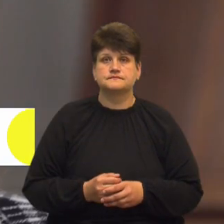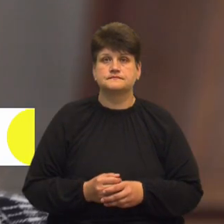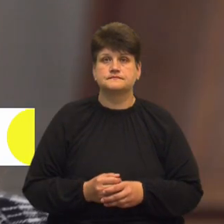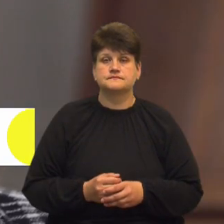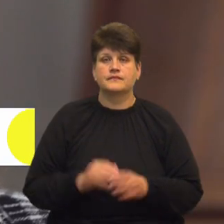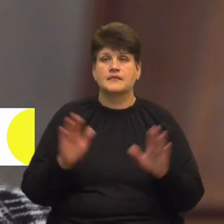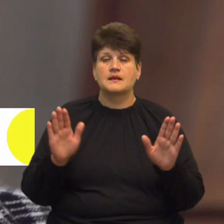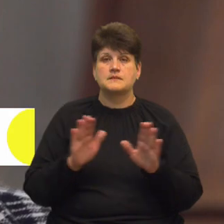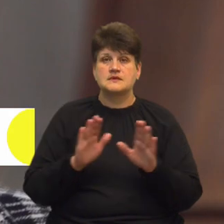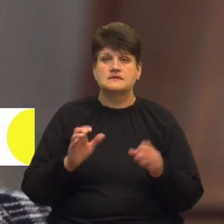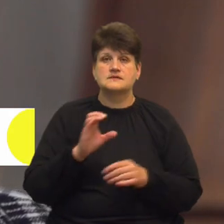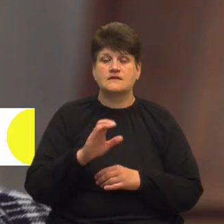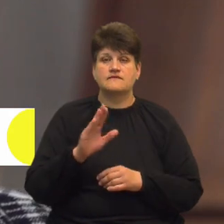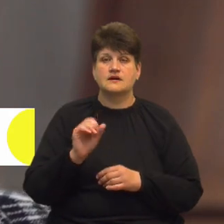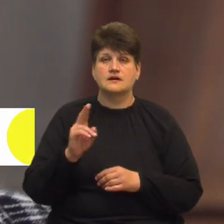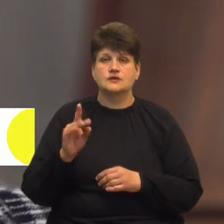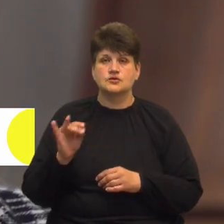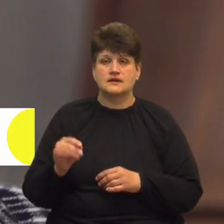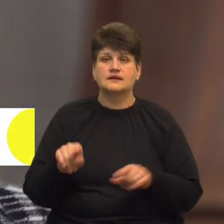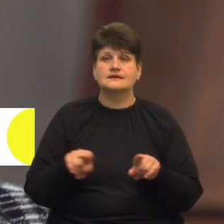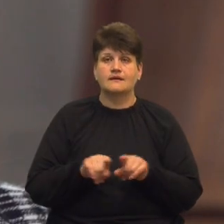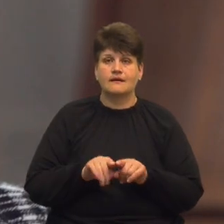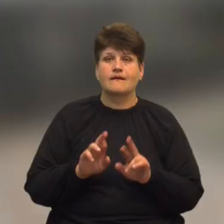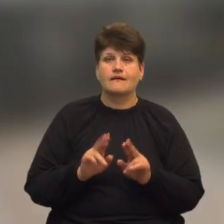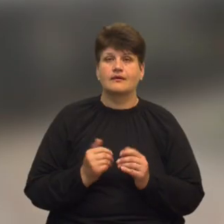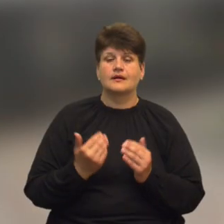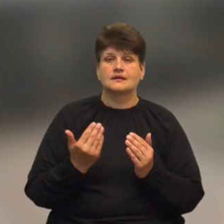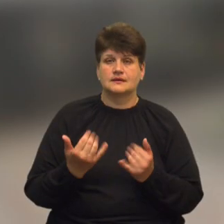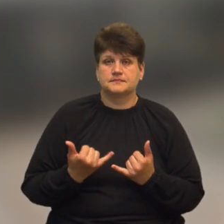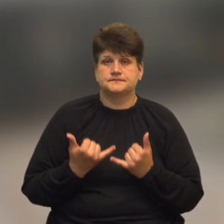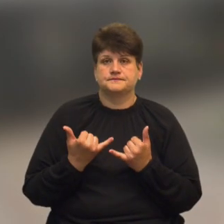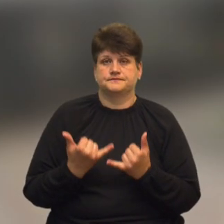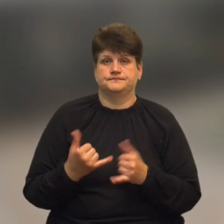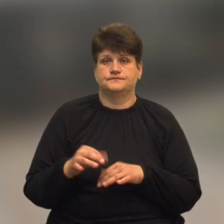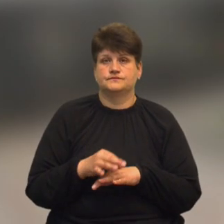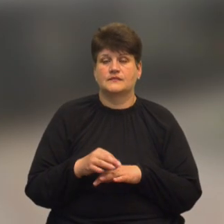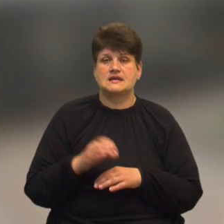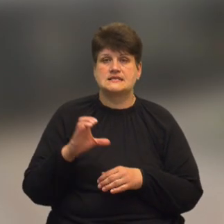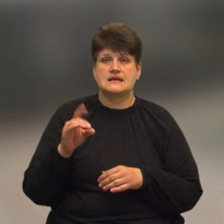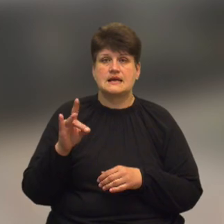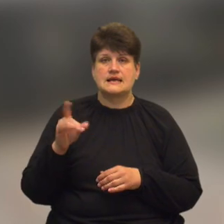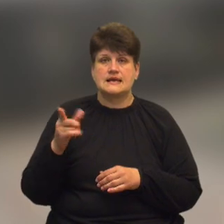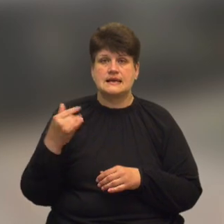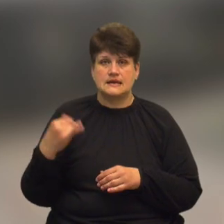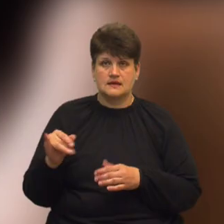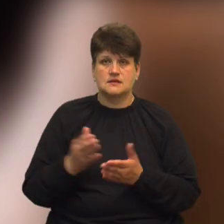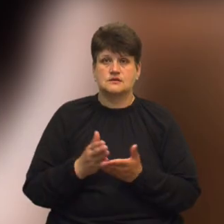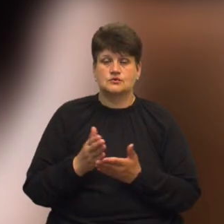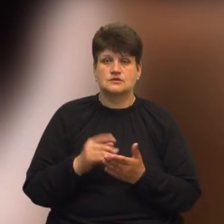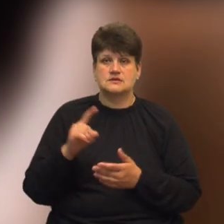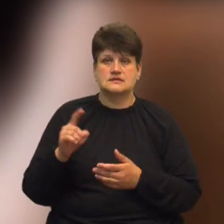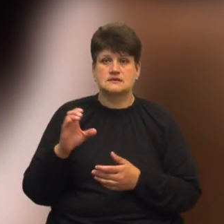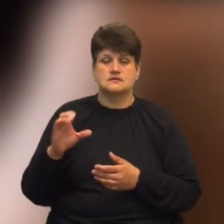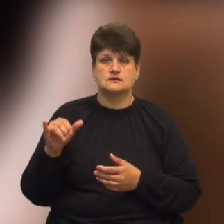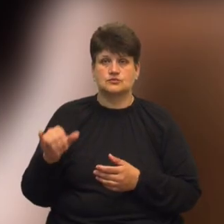Пісню Святослава Вакарчука «Така, як ти» жінка присвячує своєму чоловікові Сергію, який служить в ЗСУ. На фронті він з